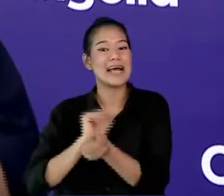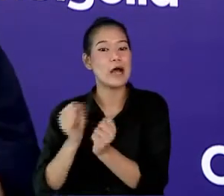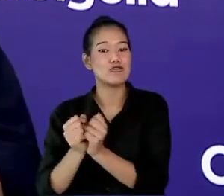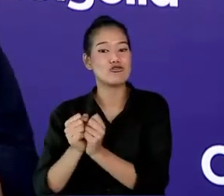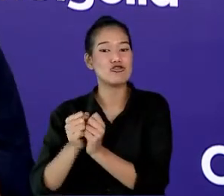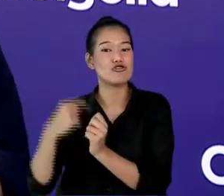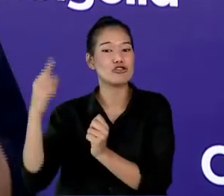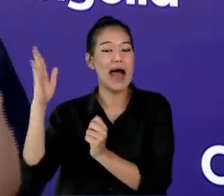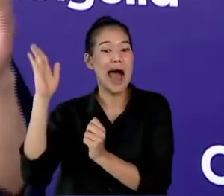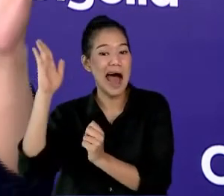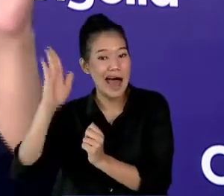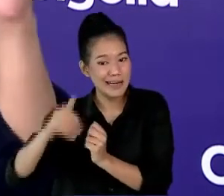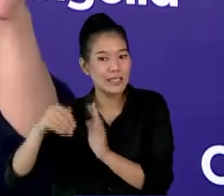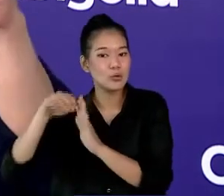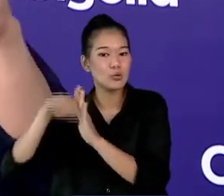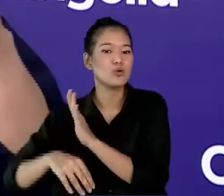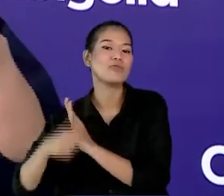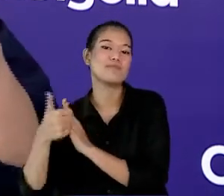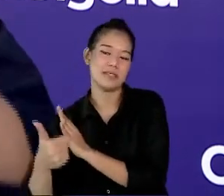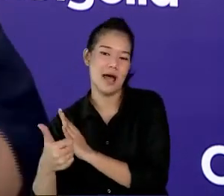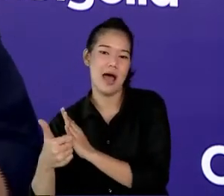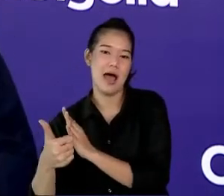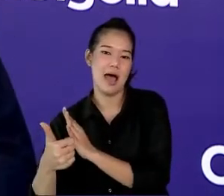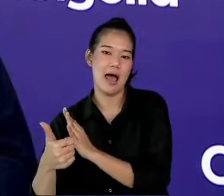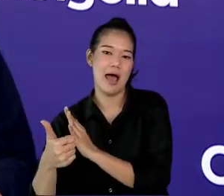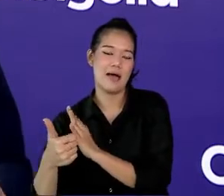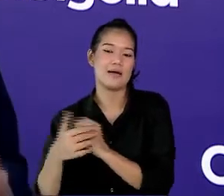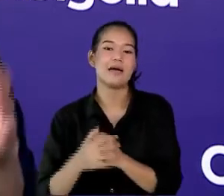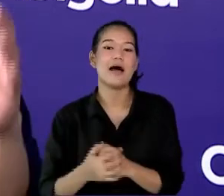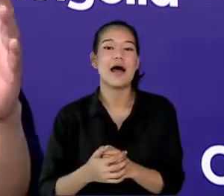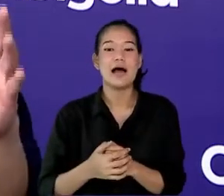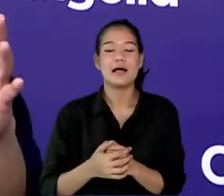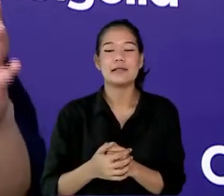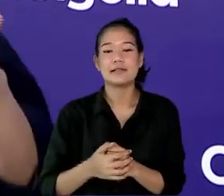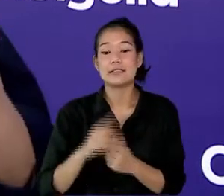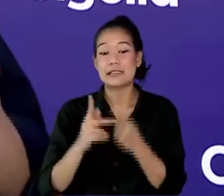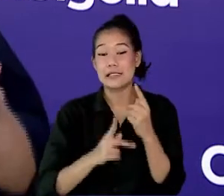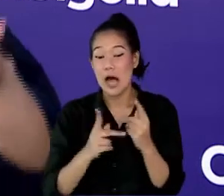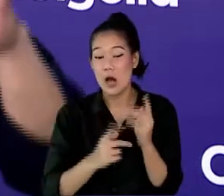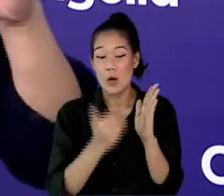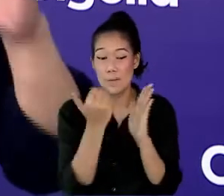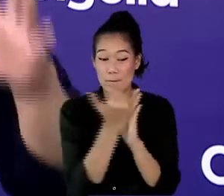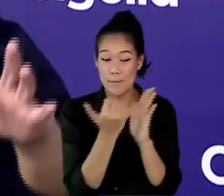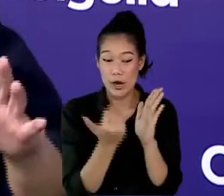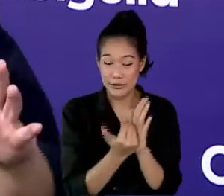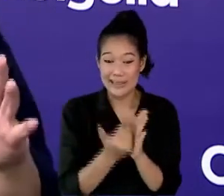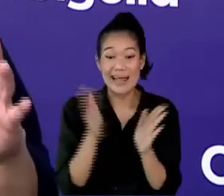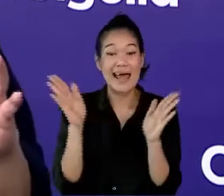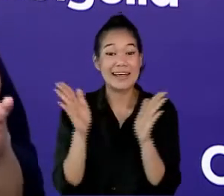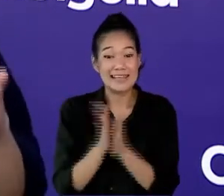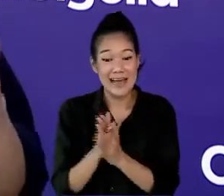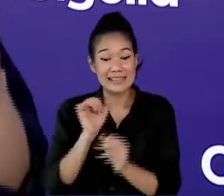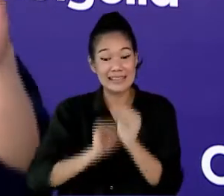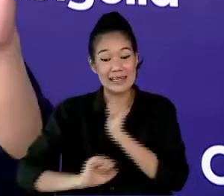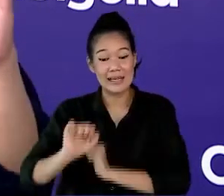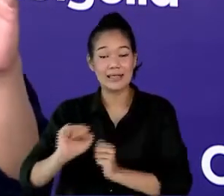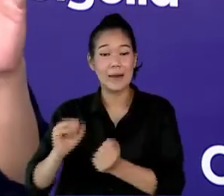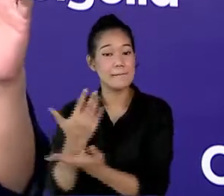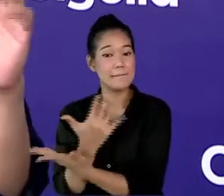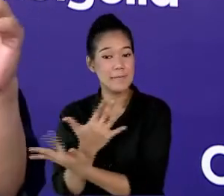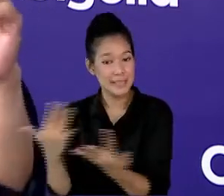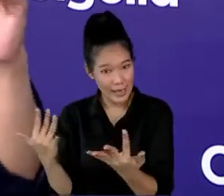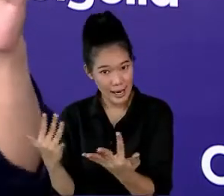harian akan turun. Positivity rate juga bisa kita tekan. Ketika kepatuhan dan mobilitas penduduk itu